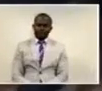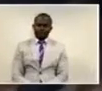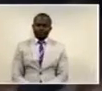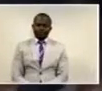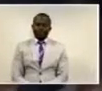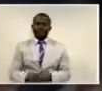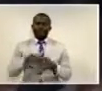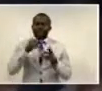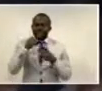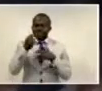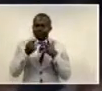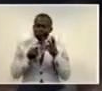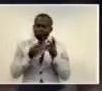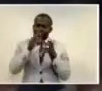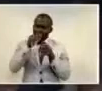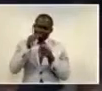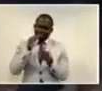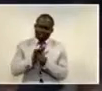hari bigarutse kenshi